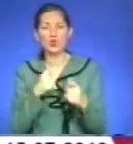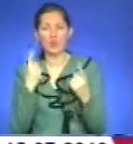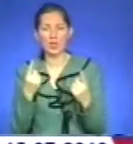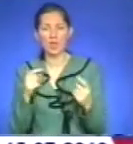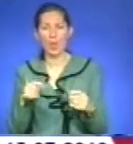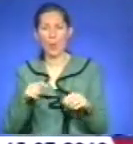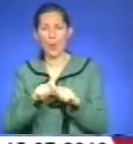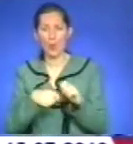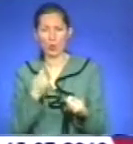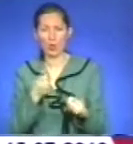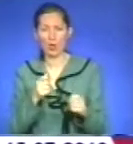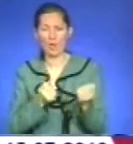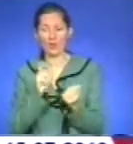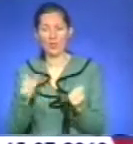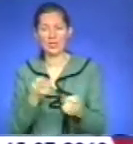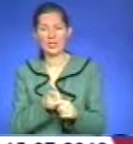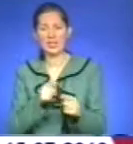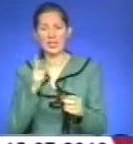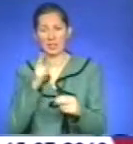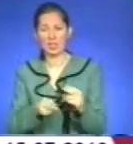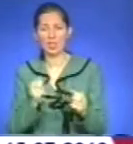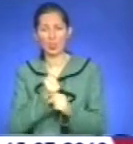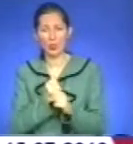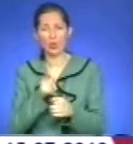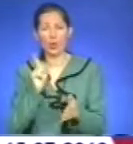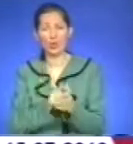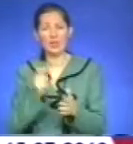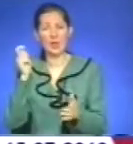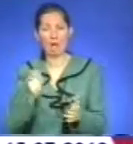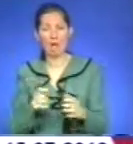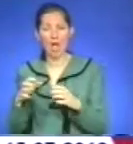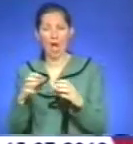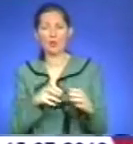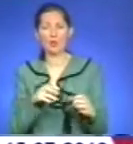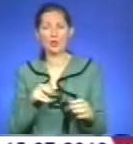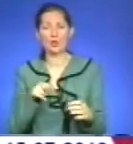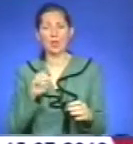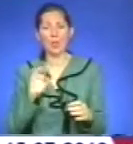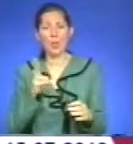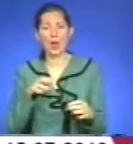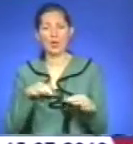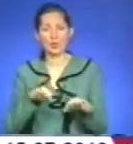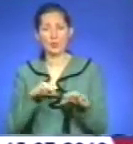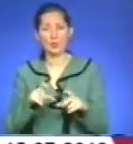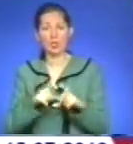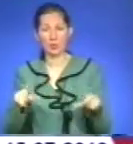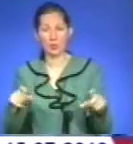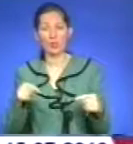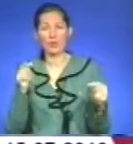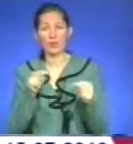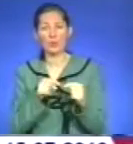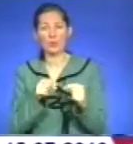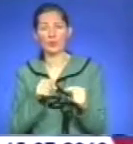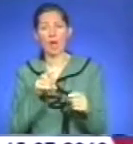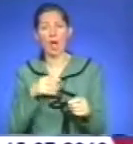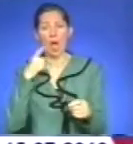що водій, який закінчив свою роботу, повинен приїхати в автобусний парк, в транспортне підприємство, відповідно повідомити